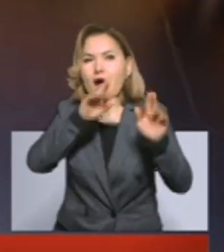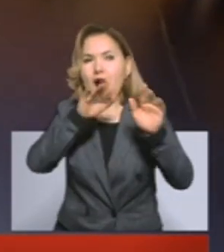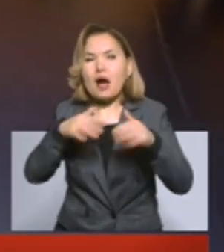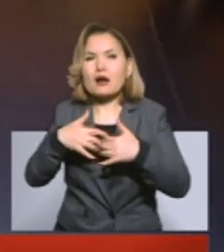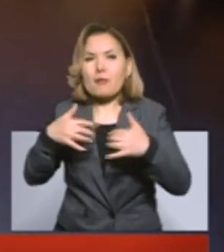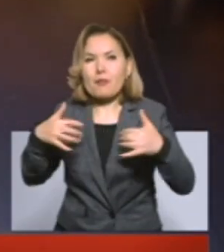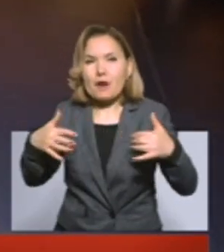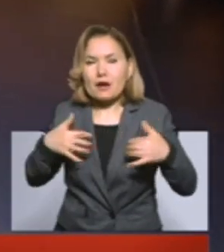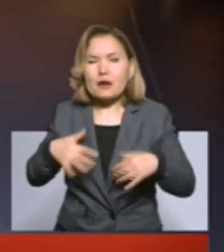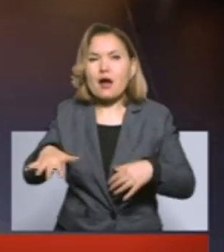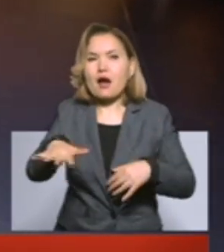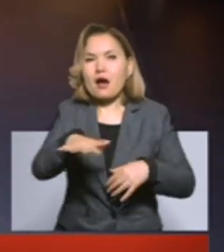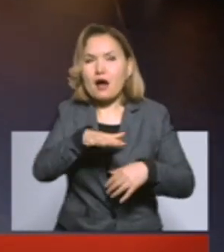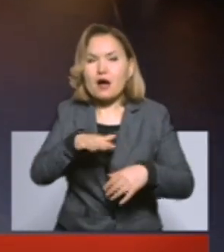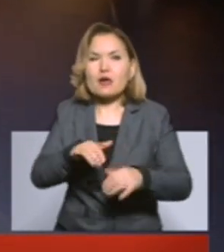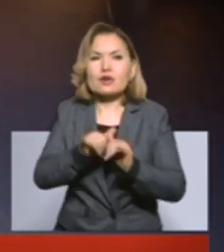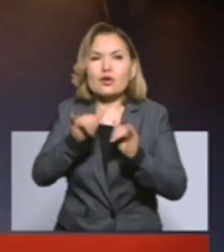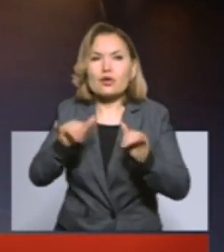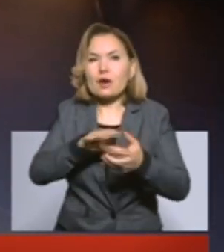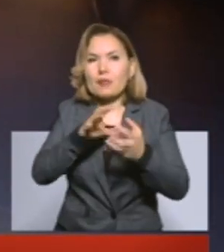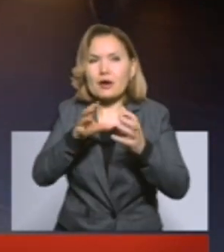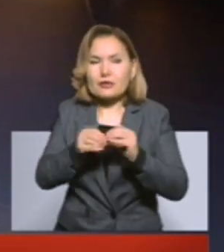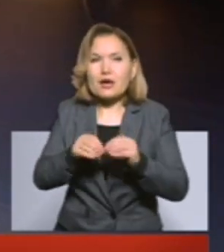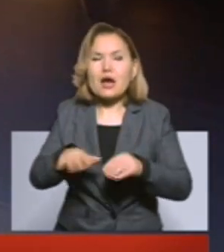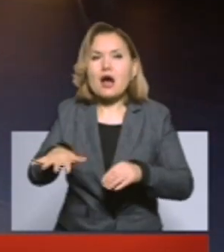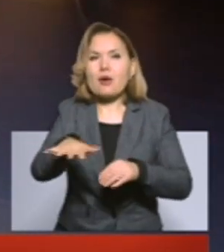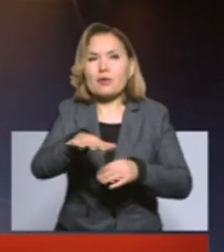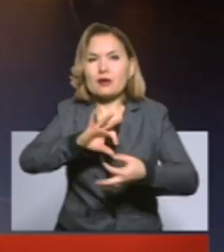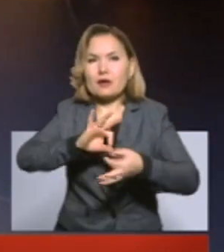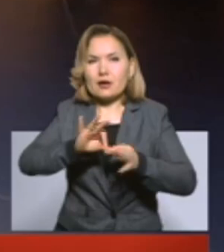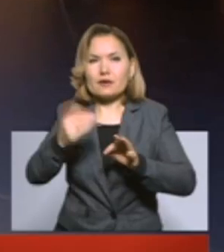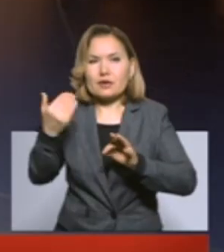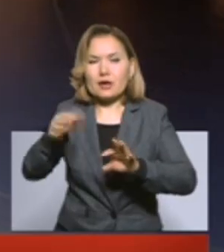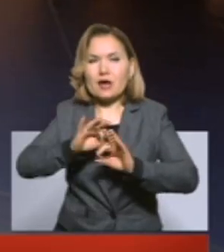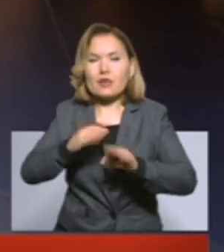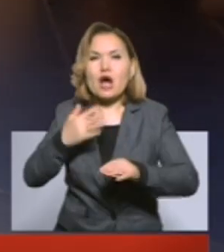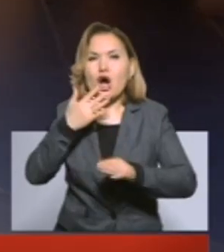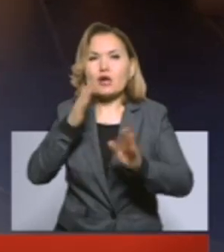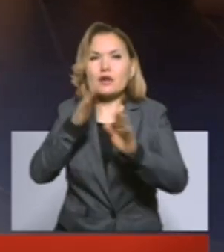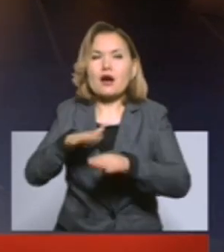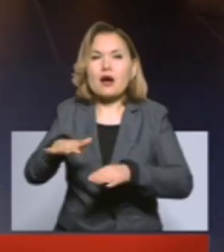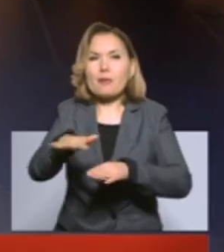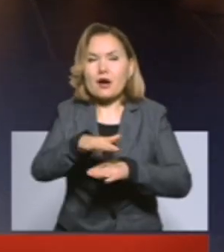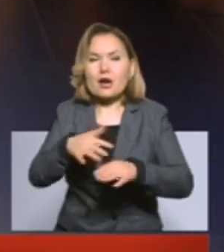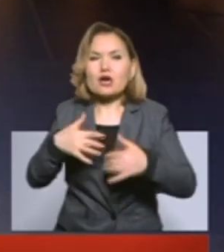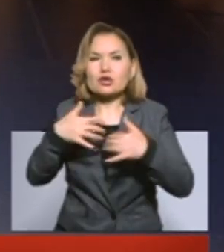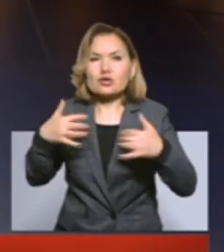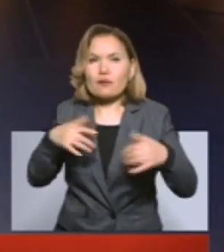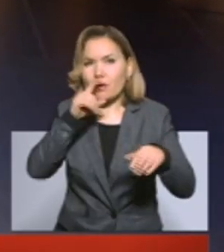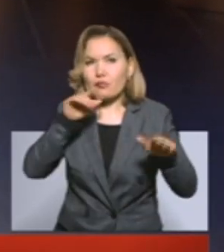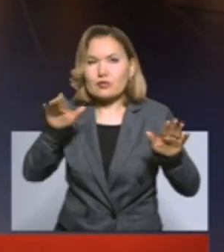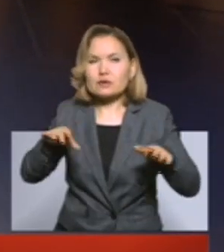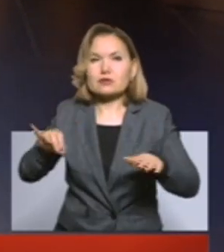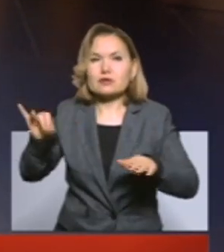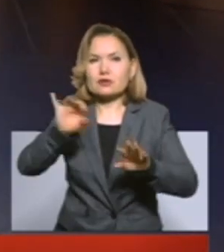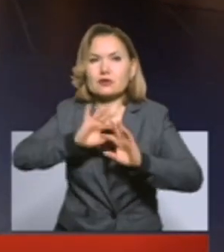де көпшілікке мәлім бола бастады. Өңірдегі тілшіміз Қуаныш Қанатұлы ұлттық парктің тыныс тіршілігін көріп қайтты.